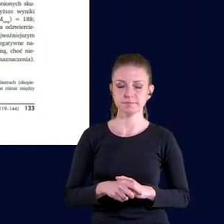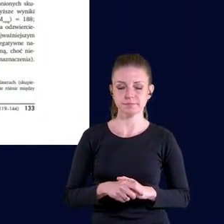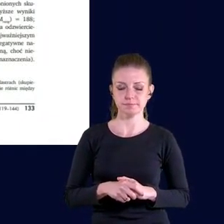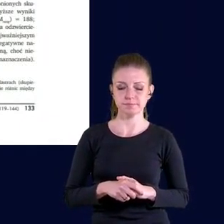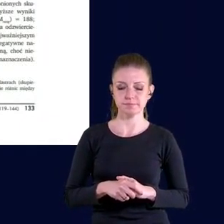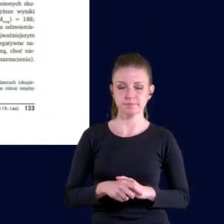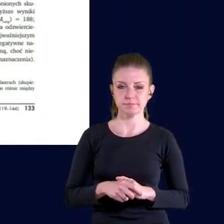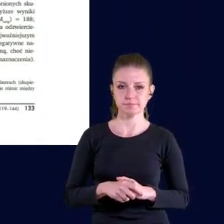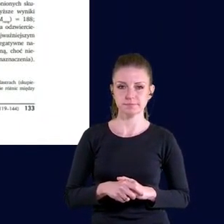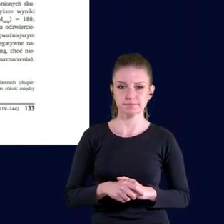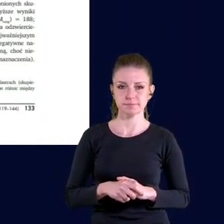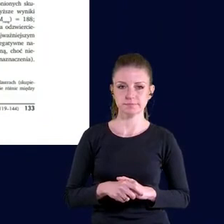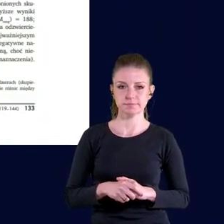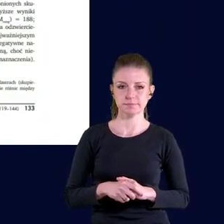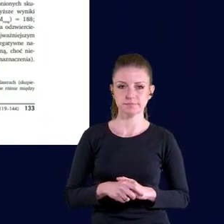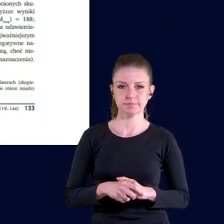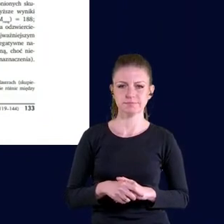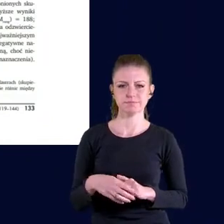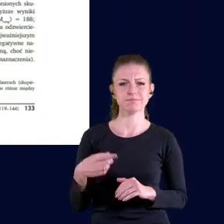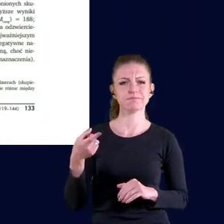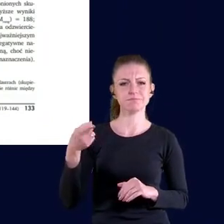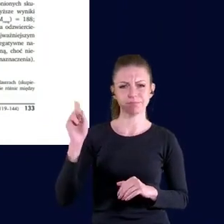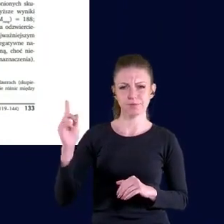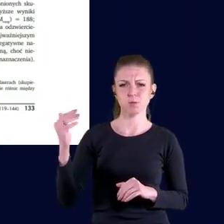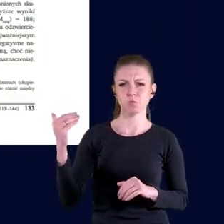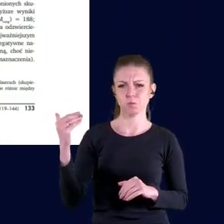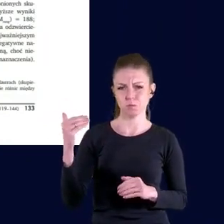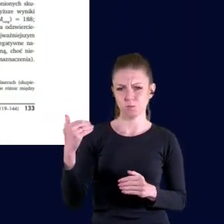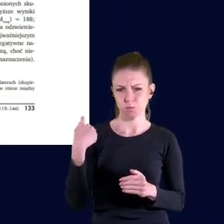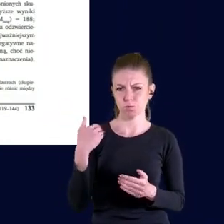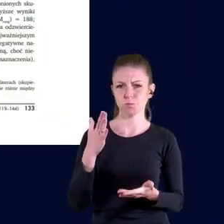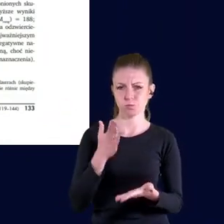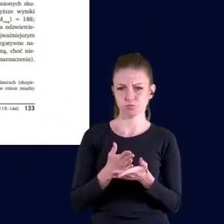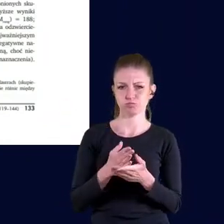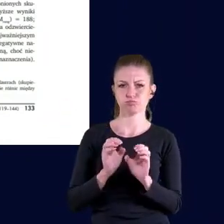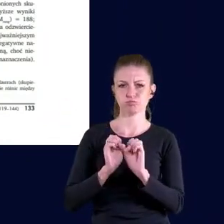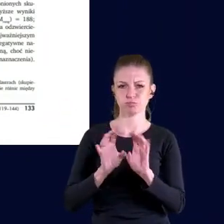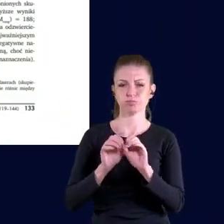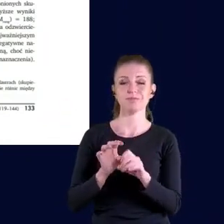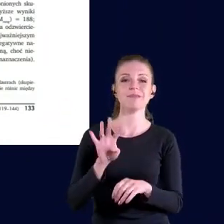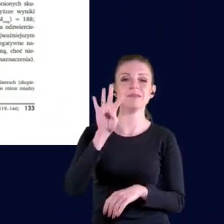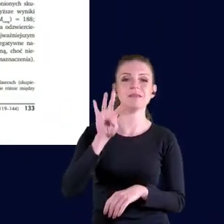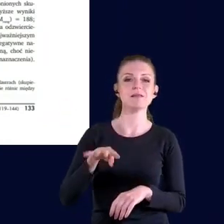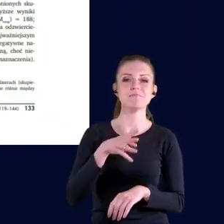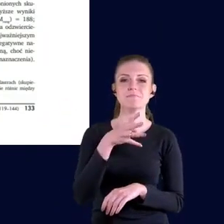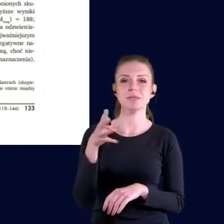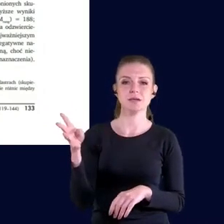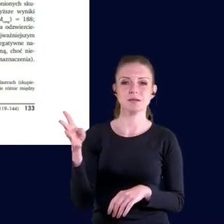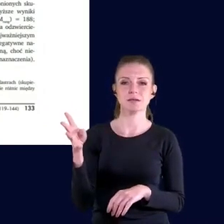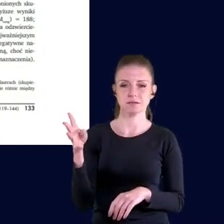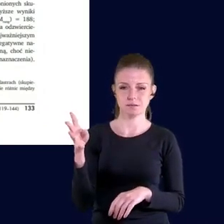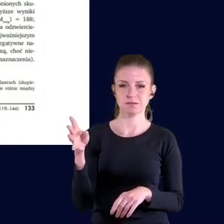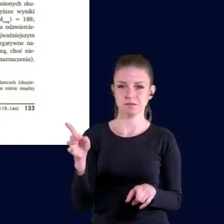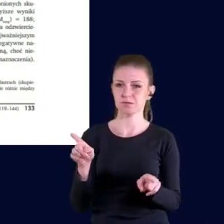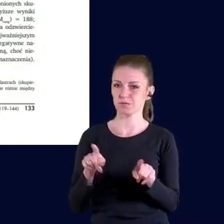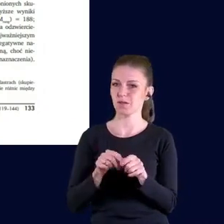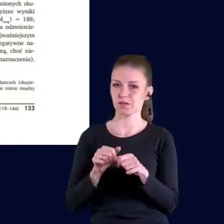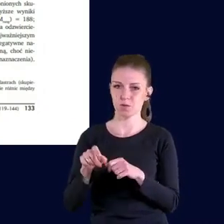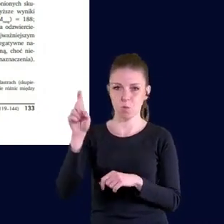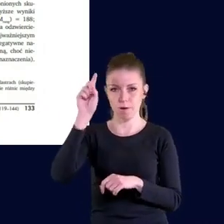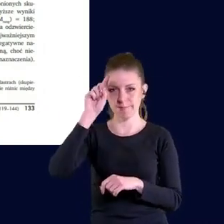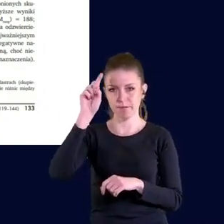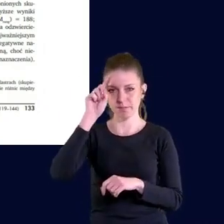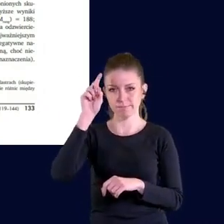o czym była mowa troszeczkę dzisiaj to są tabele tabele sprawiają dużo kłopotów